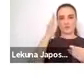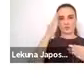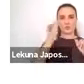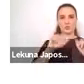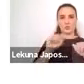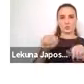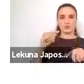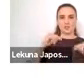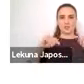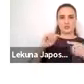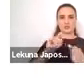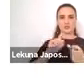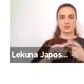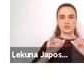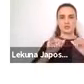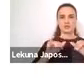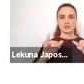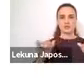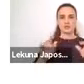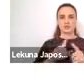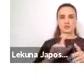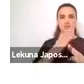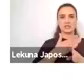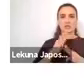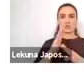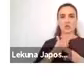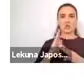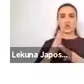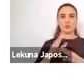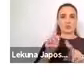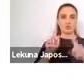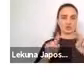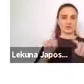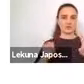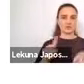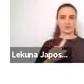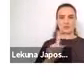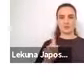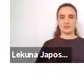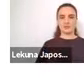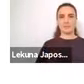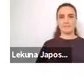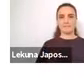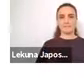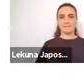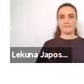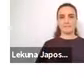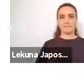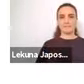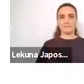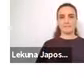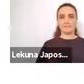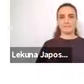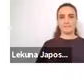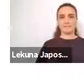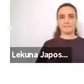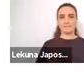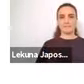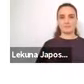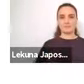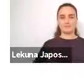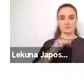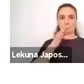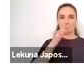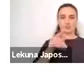ხო? ანუ ბევრი უნარის განვითარებაზე, ასე იზოლირებულად, იშვიათად არის რამე, ხო? ძალიან მომწონს ეს სლაიდი და მგონი რომ ძალიან საინტერესოა და